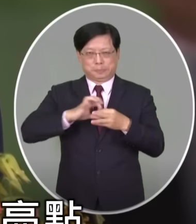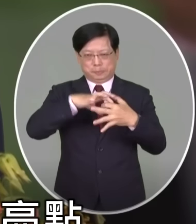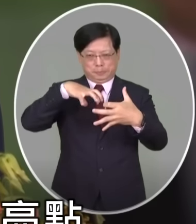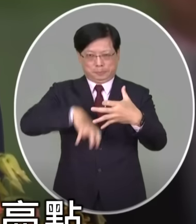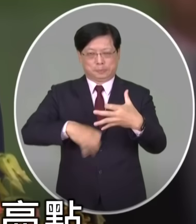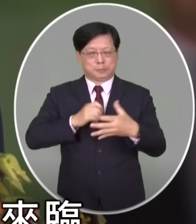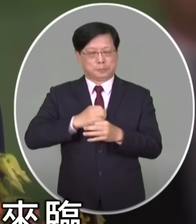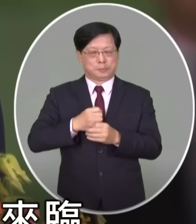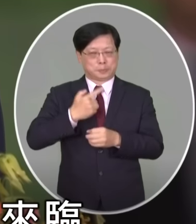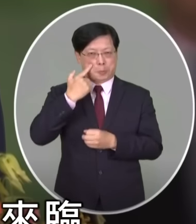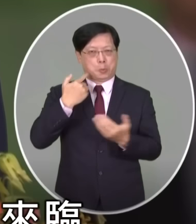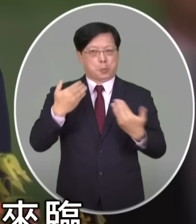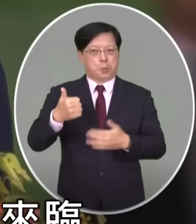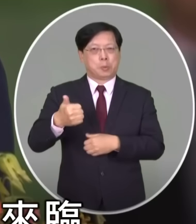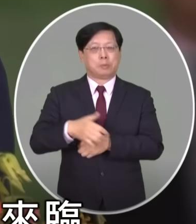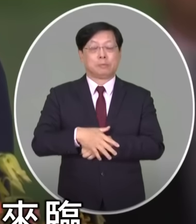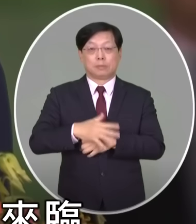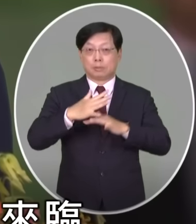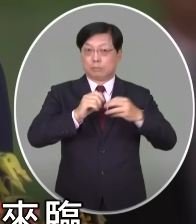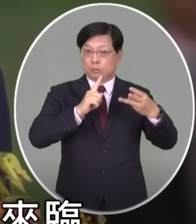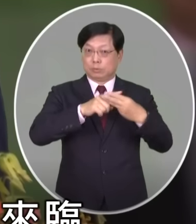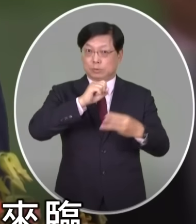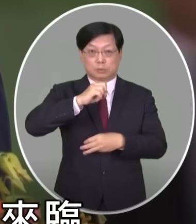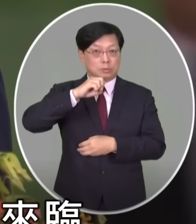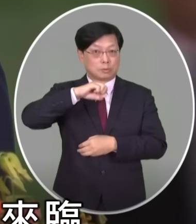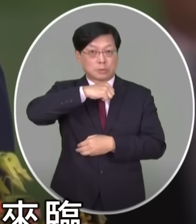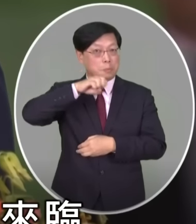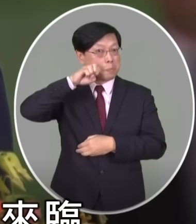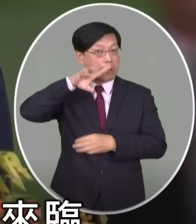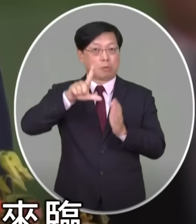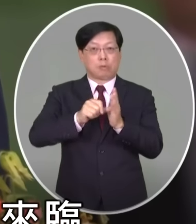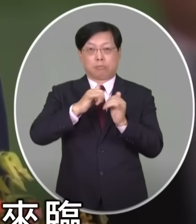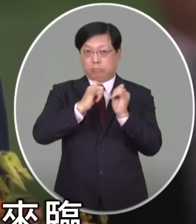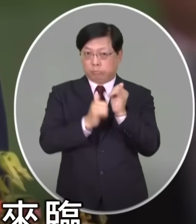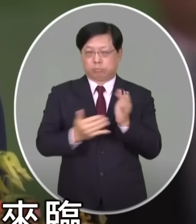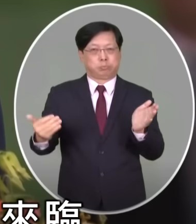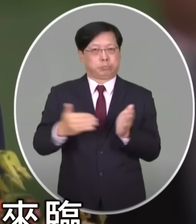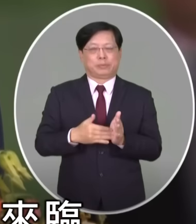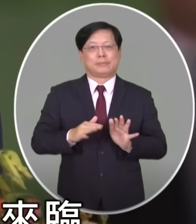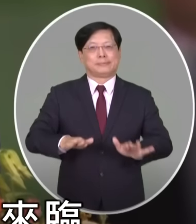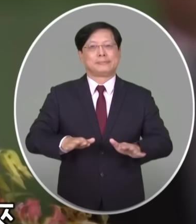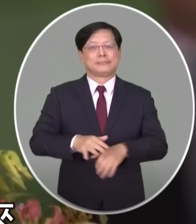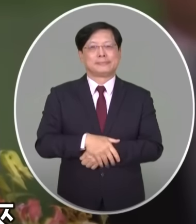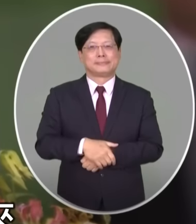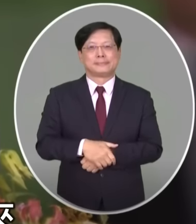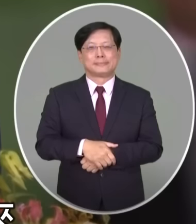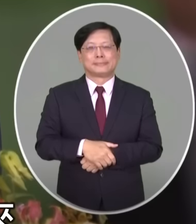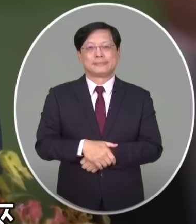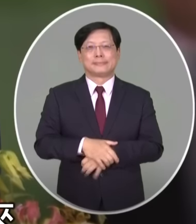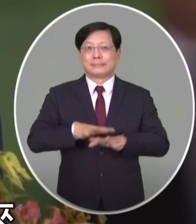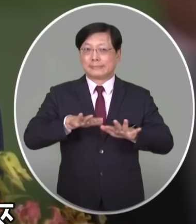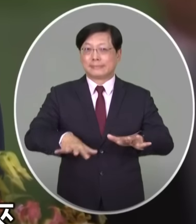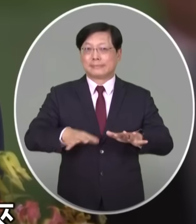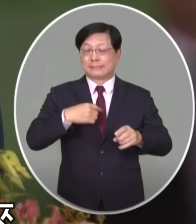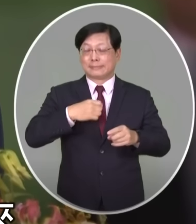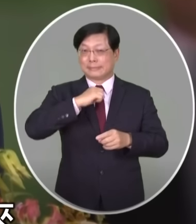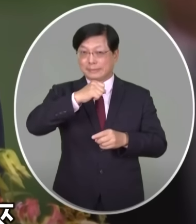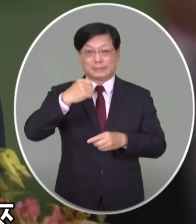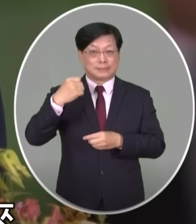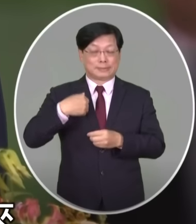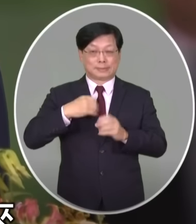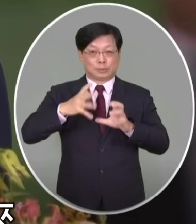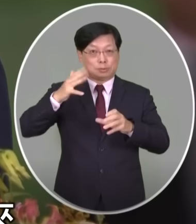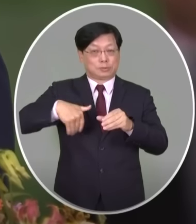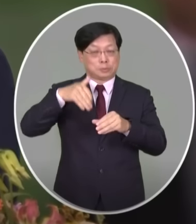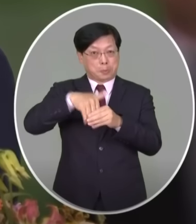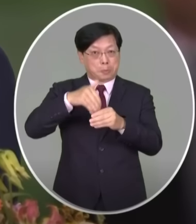点，民主台湾的光荣时代已经来临。台湾自从总统直选以